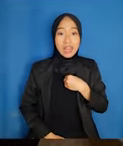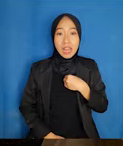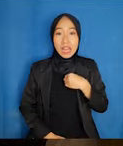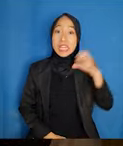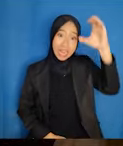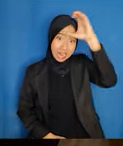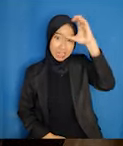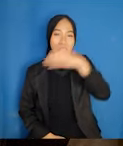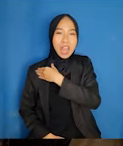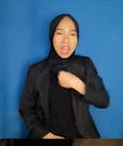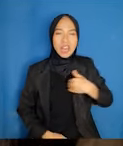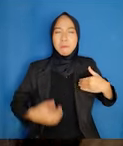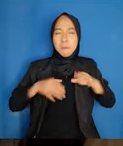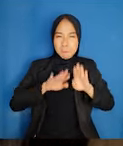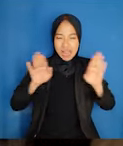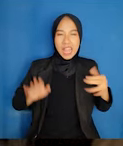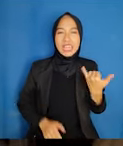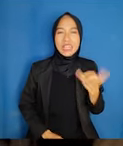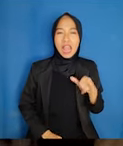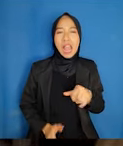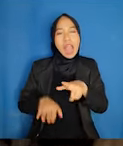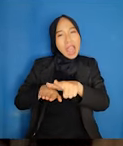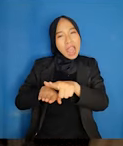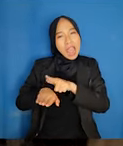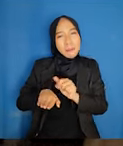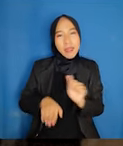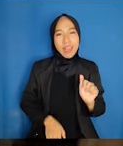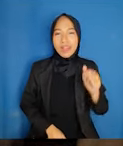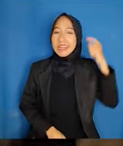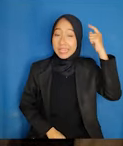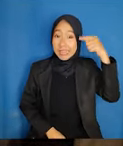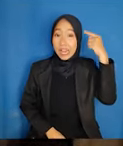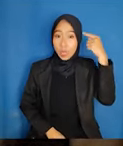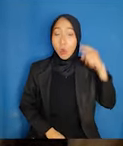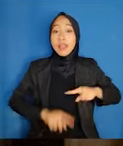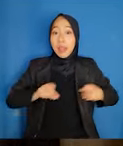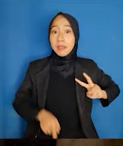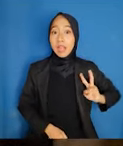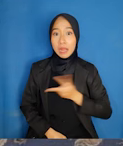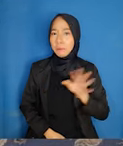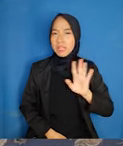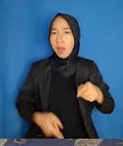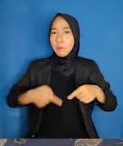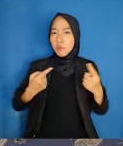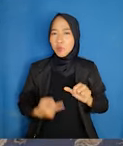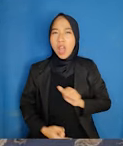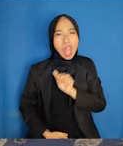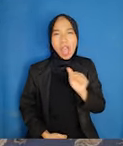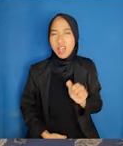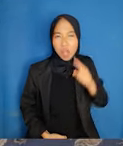memang banyak yang dari intelektualnya. Nah, tapi kami tidak putus asa,